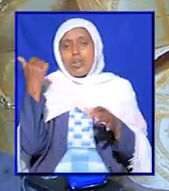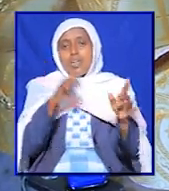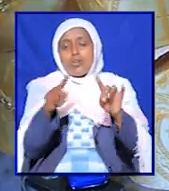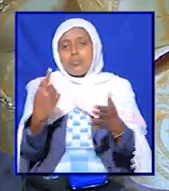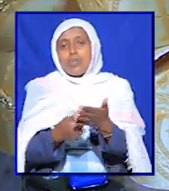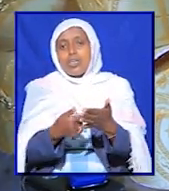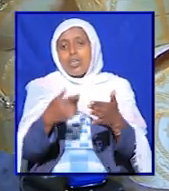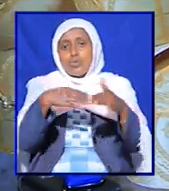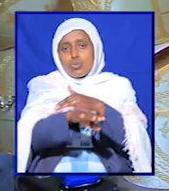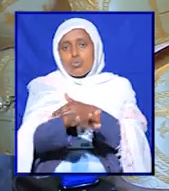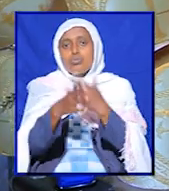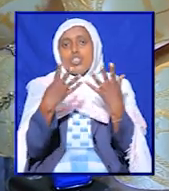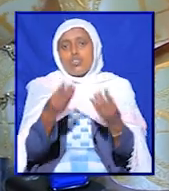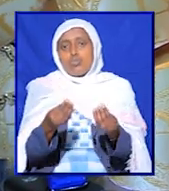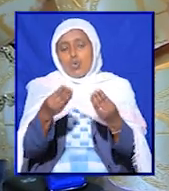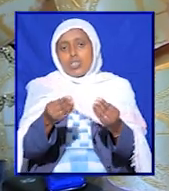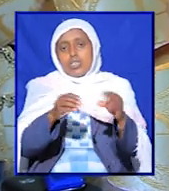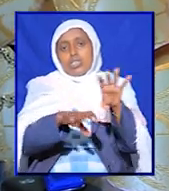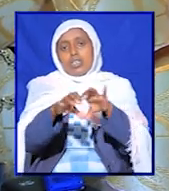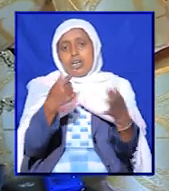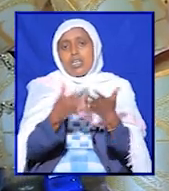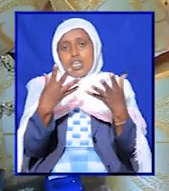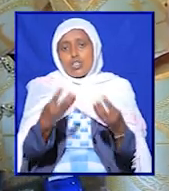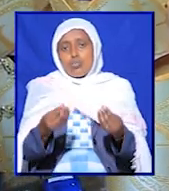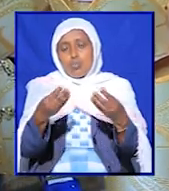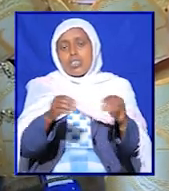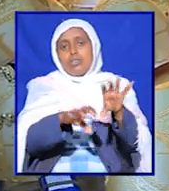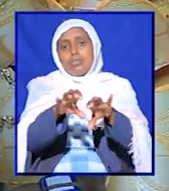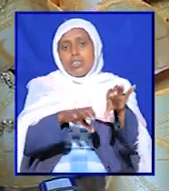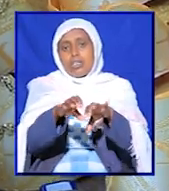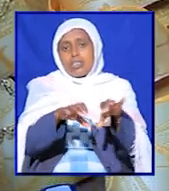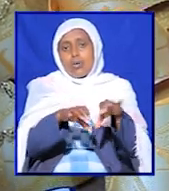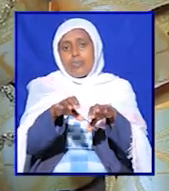ምንድነው ይሄኛው እዚህ ውስጥ ስፖንጅ እናደርጋለን ይሄ ስፖንጅ እናደርገው